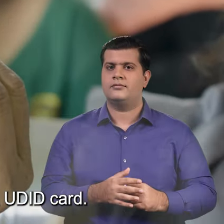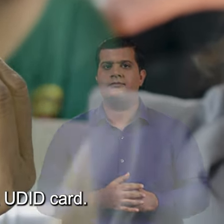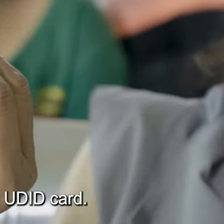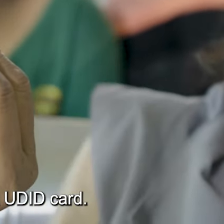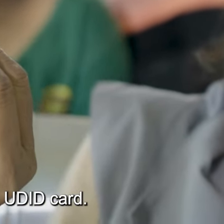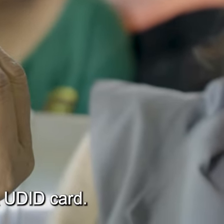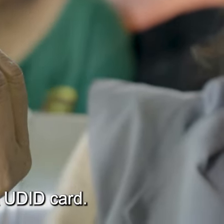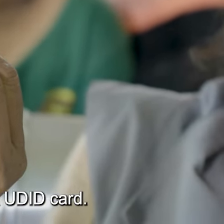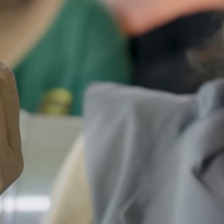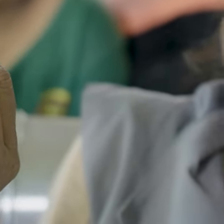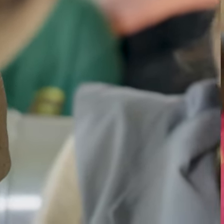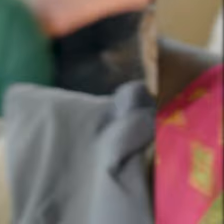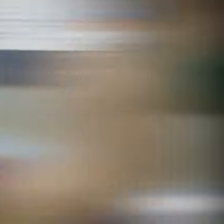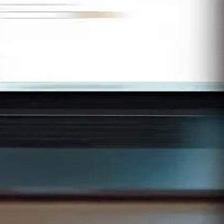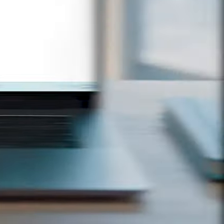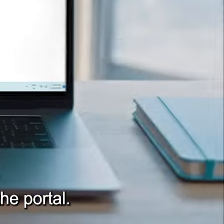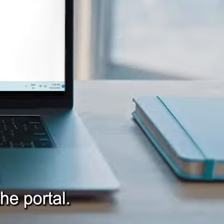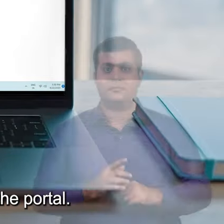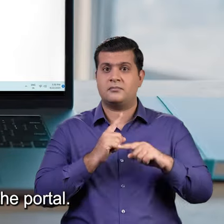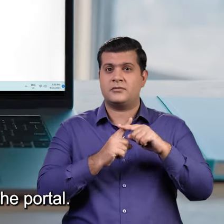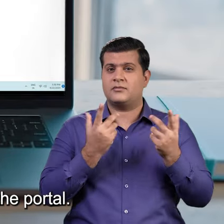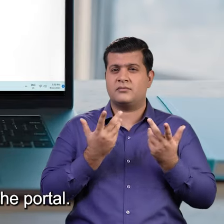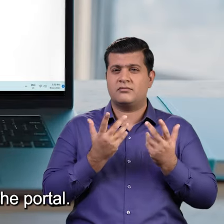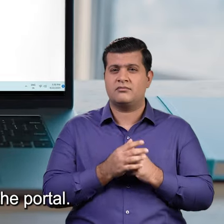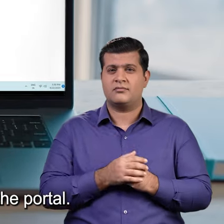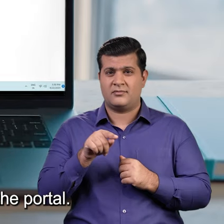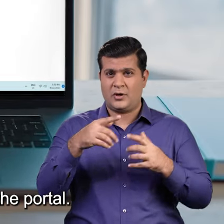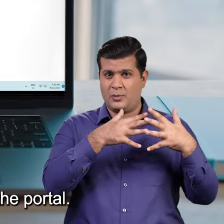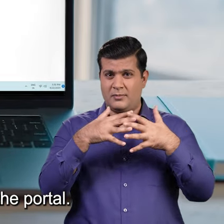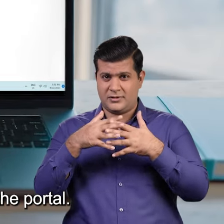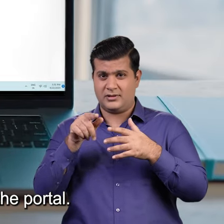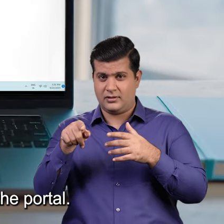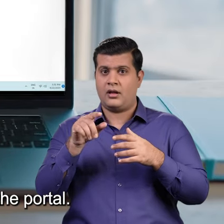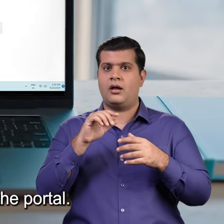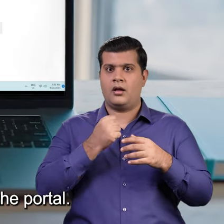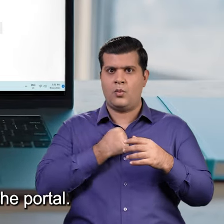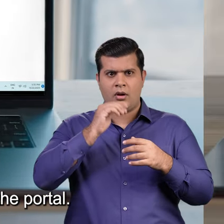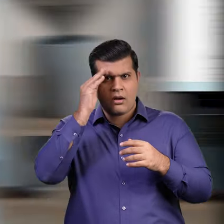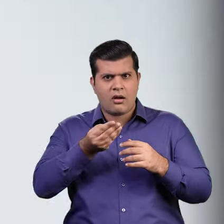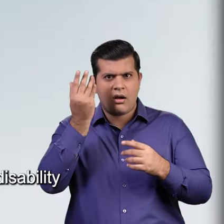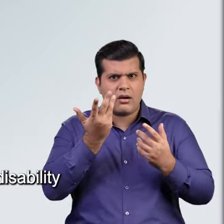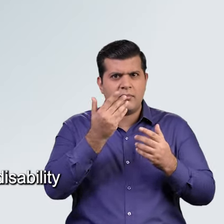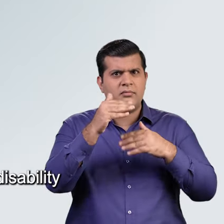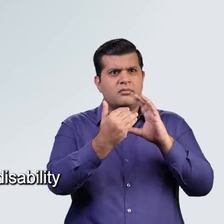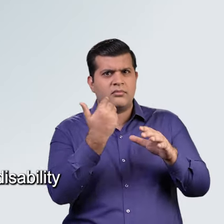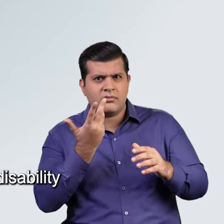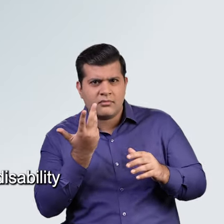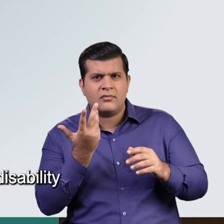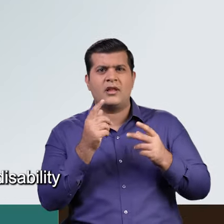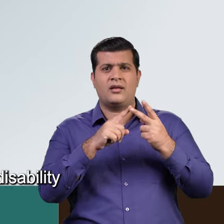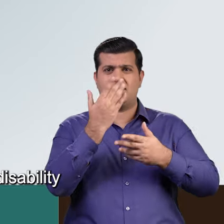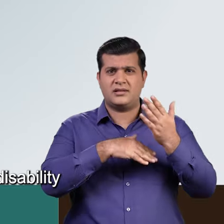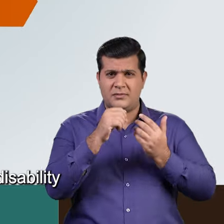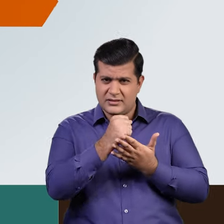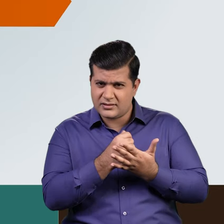UDID कार्ड प्रदान किया जाता है। साथ ही वो पोर्टल पर अपने आवेदन की स्थिति को ट्रैक भी कर सकते हैं। यही नहीं, वो